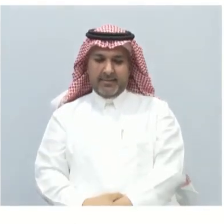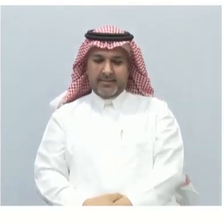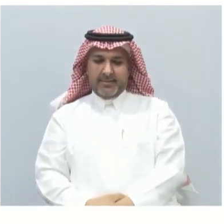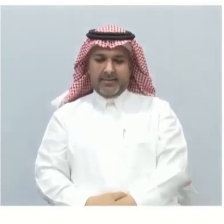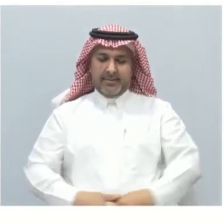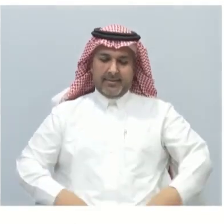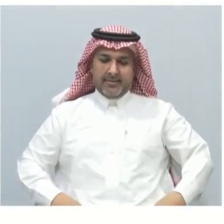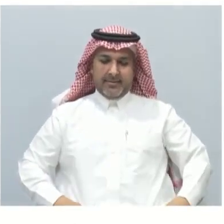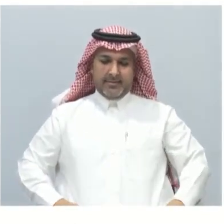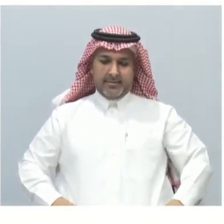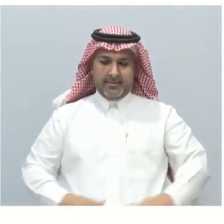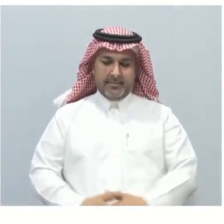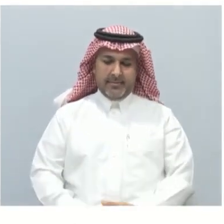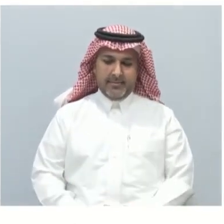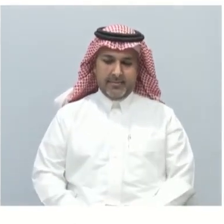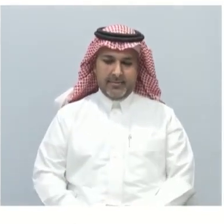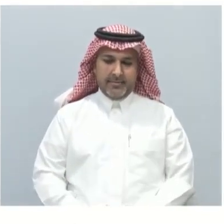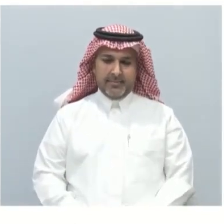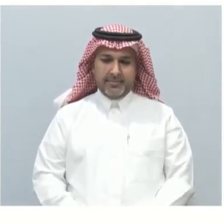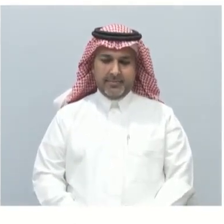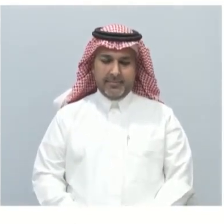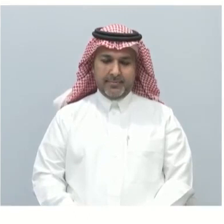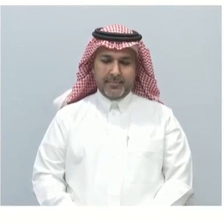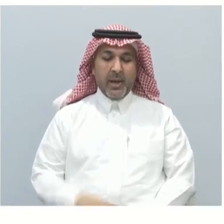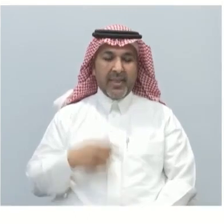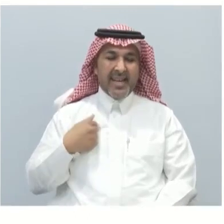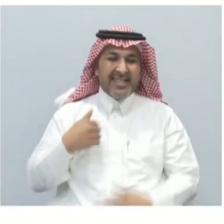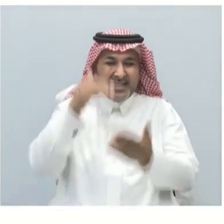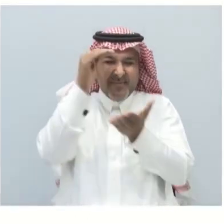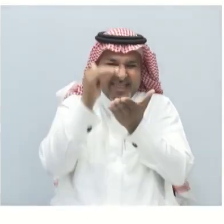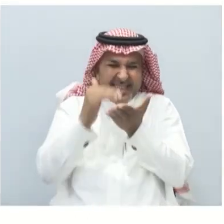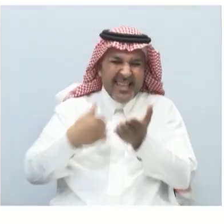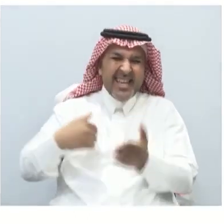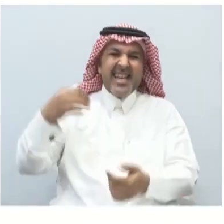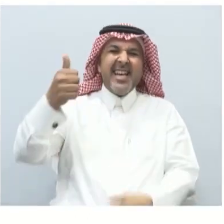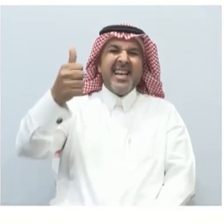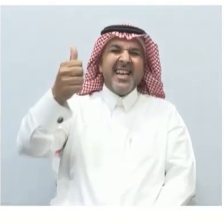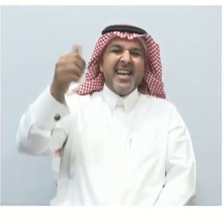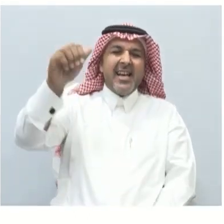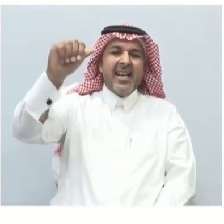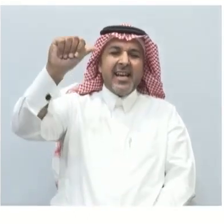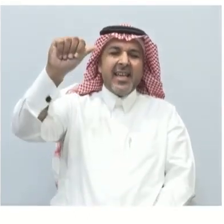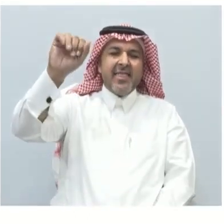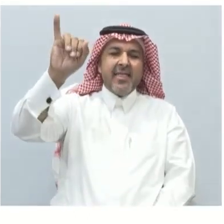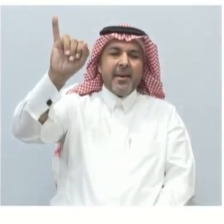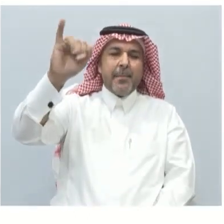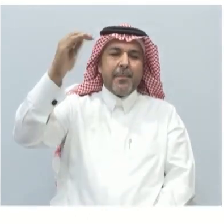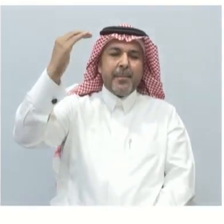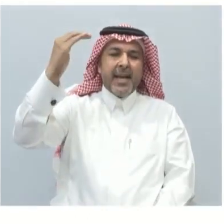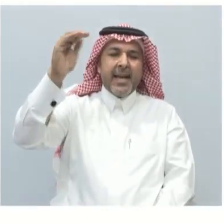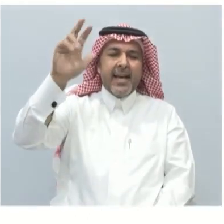واحد فتكون داله اضمحلال اضمحلال الان قال لك قرب نصف اس سالب اثنين ونص فبالتالي